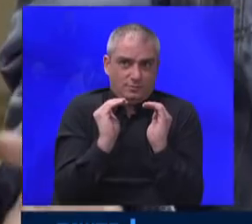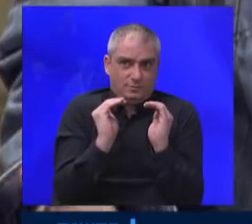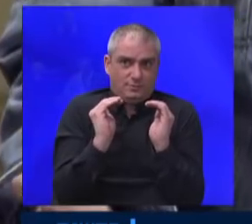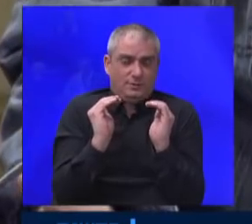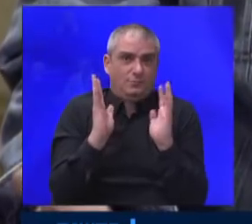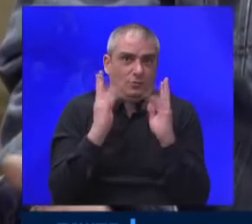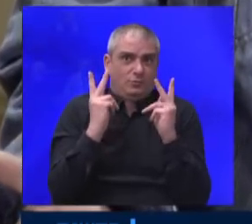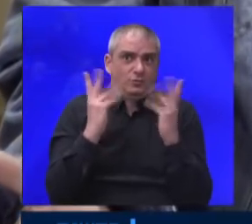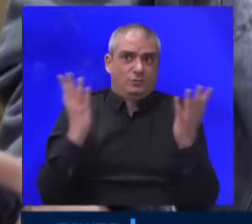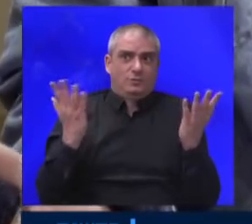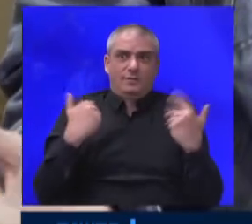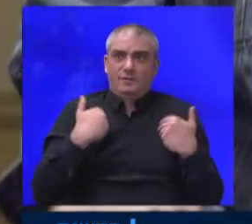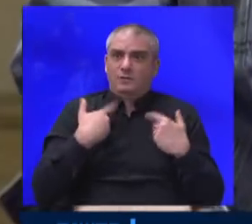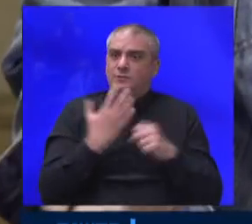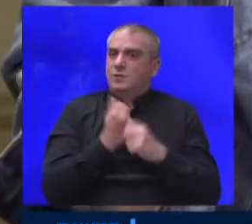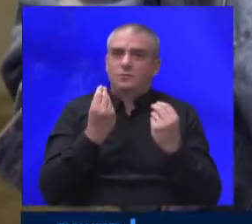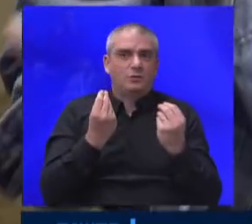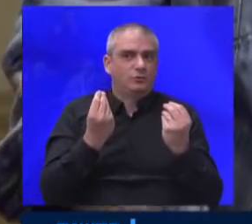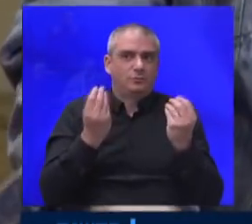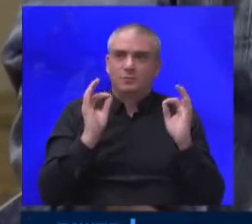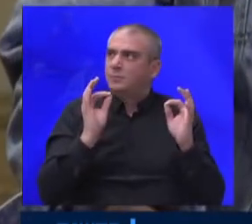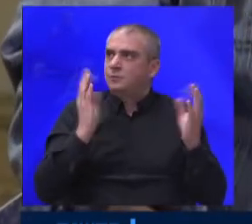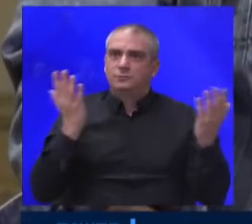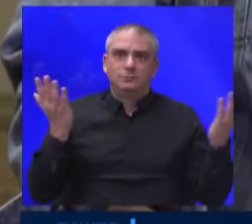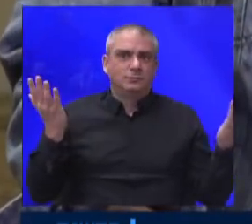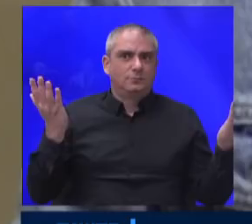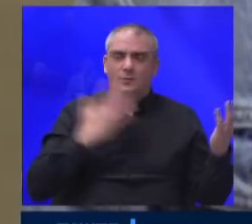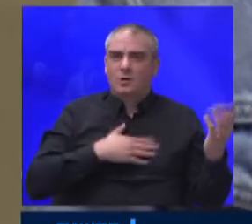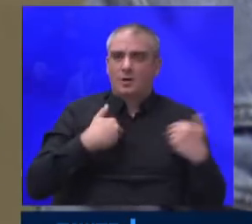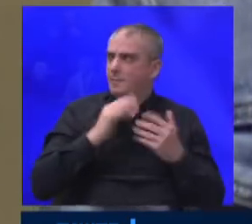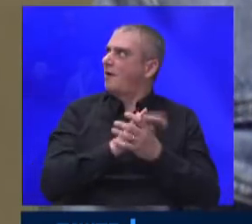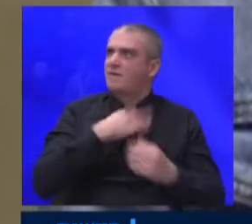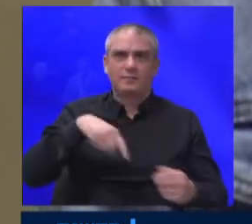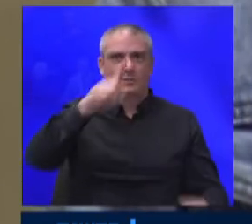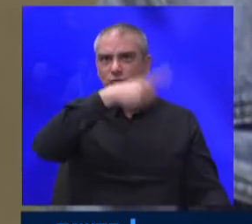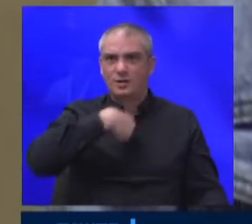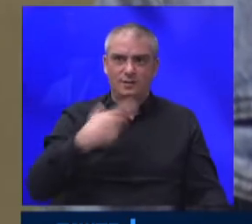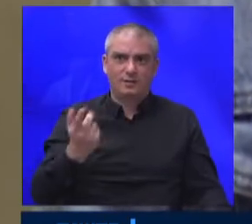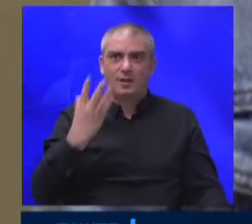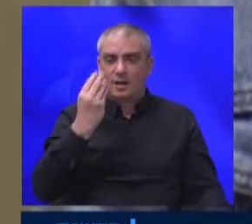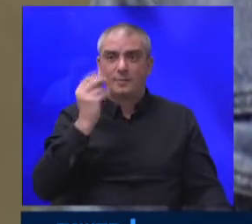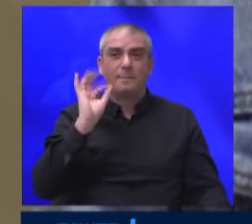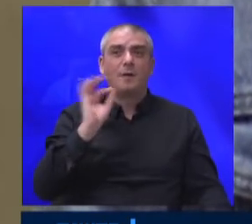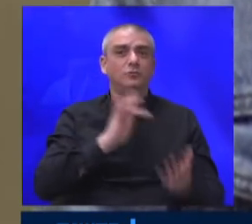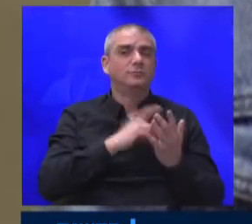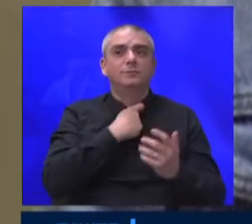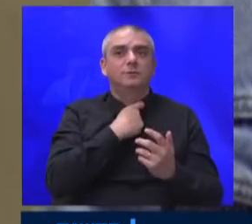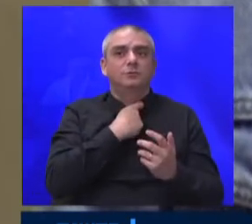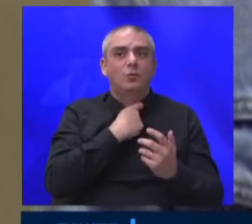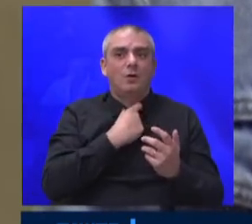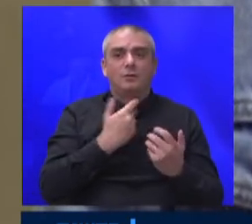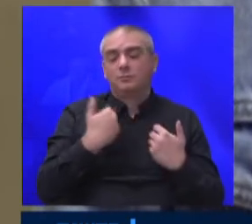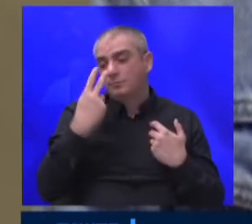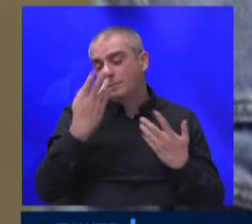אנחנו זכינו במשהו שממש, לא נעים לי מחבריי, רבים שממש במצוקה. אז מבחינה